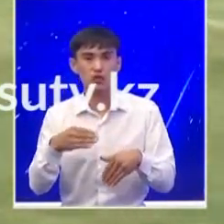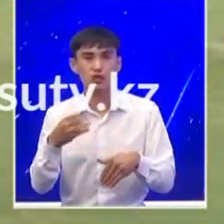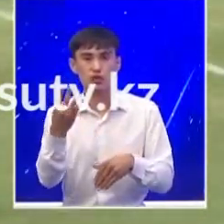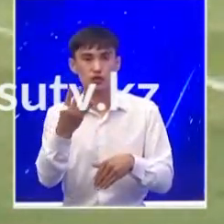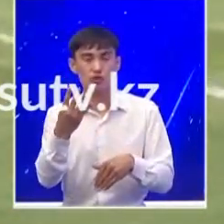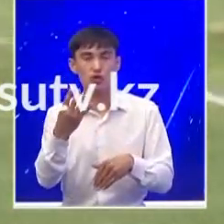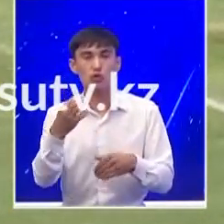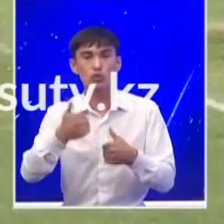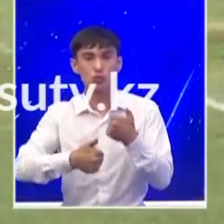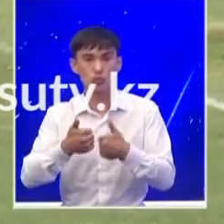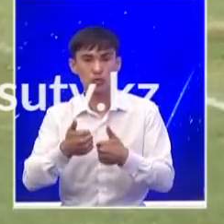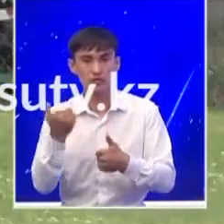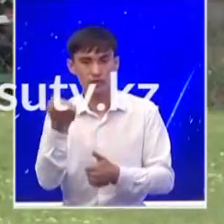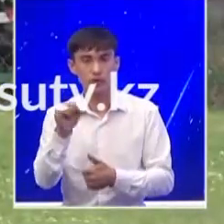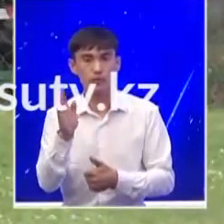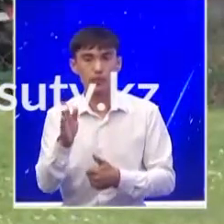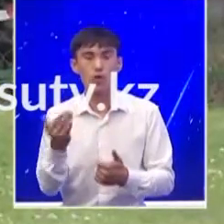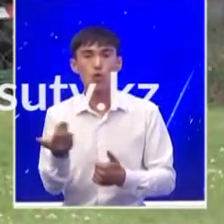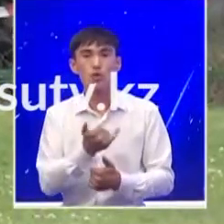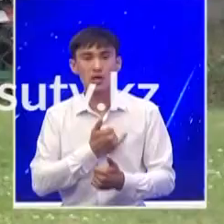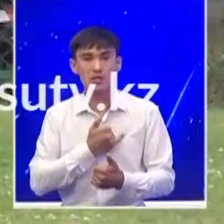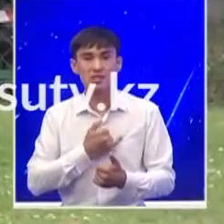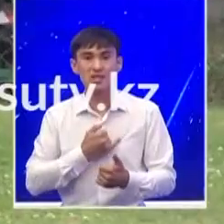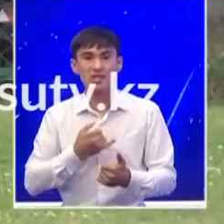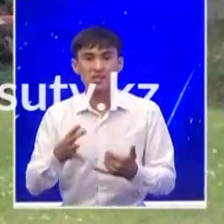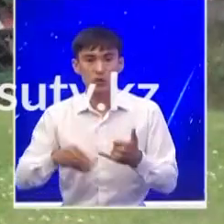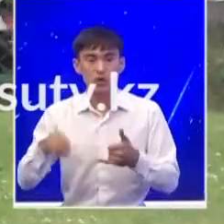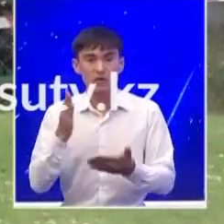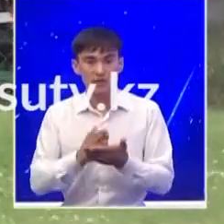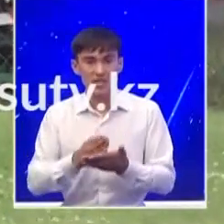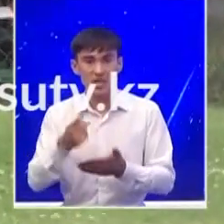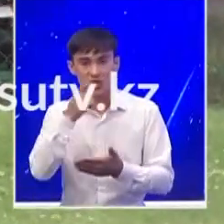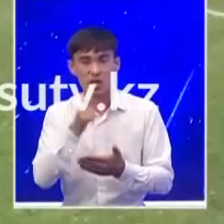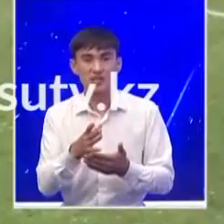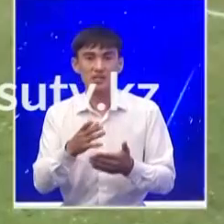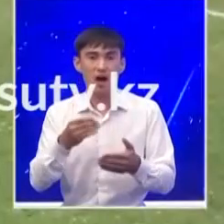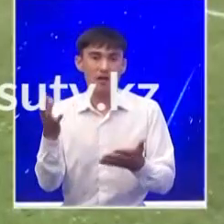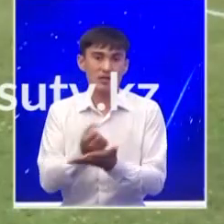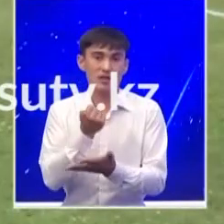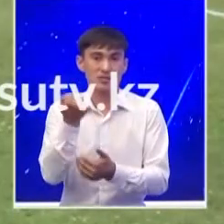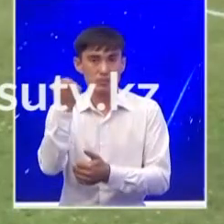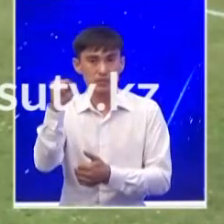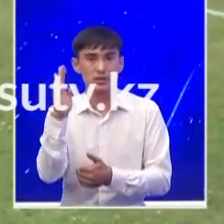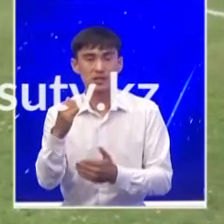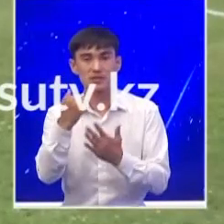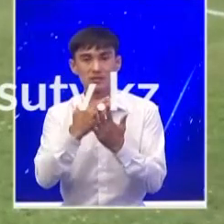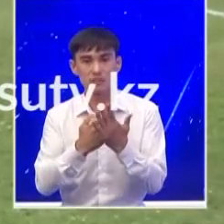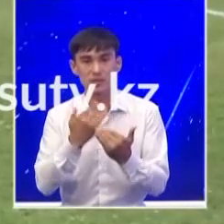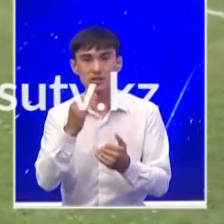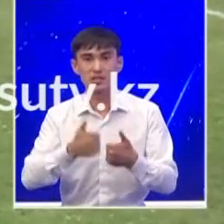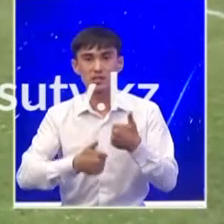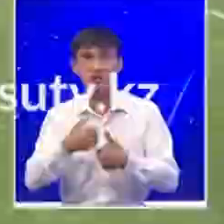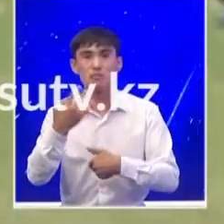4-го тура. Впрочем, у наших земляков еще есть шанс отыграться и вновь возглавить турнирную таблицу состязаний. Впереди